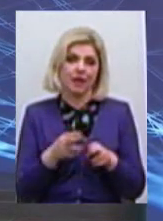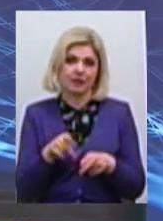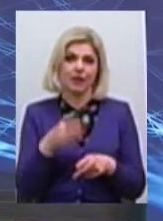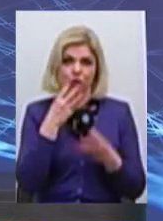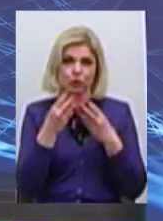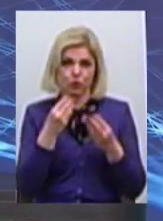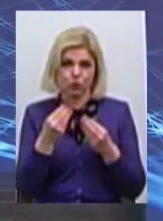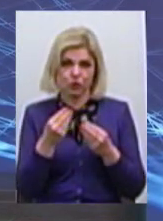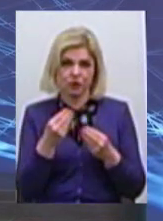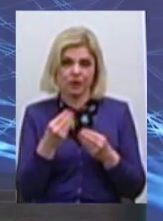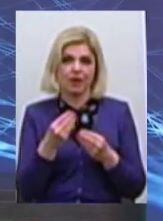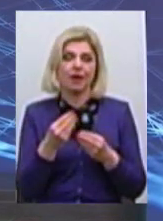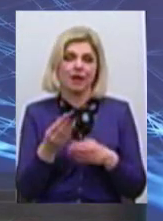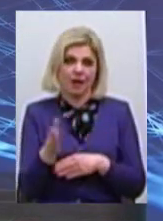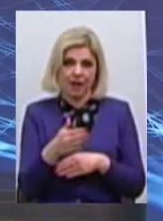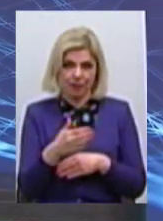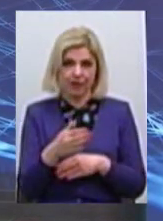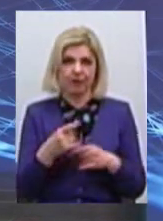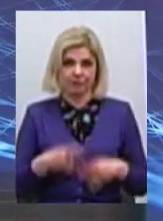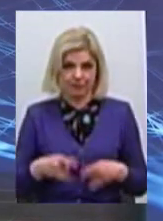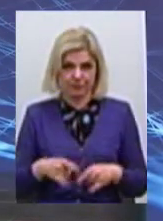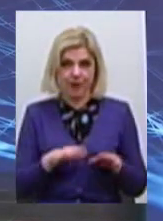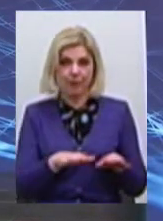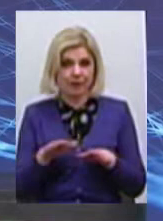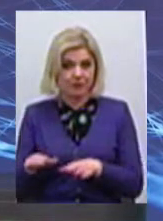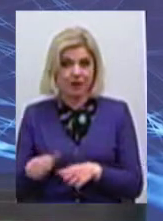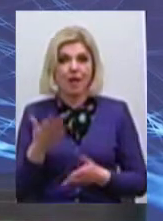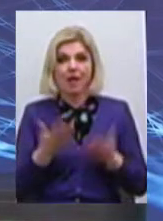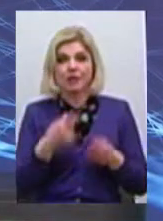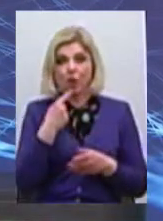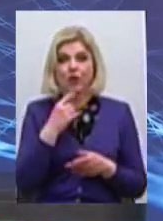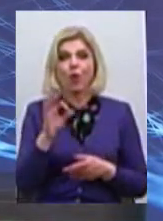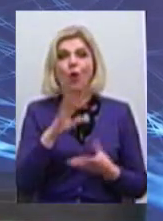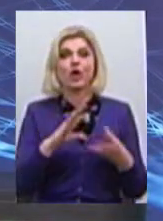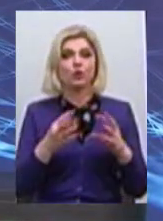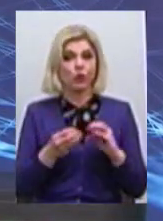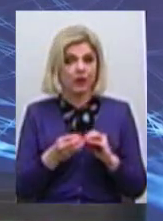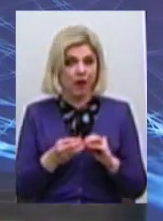штучних нерестових гнізд. Якщо говорити про результати,